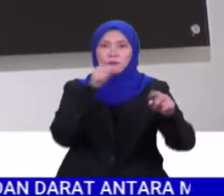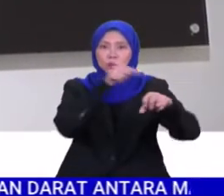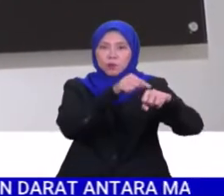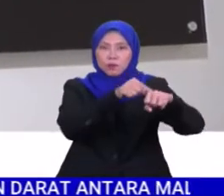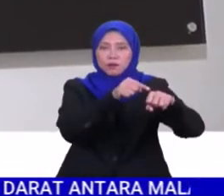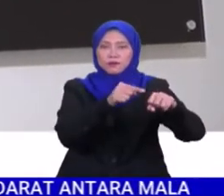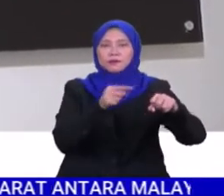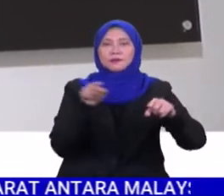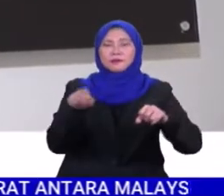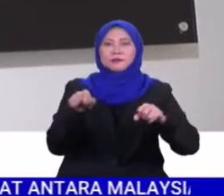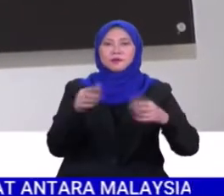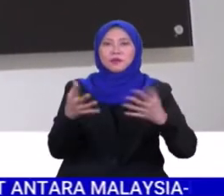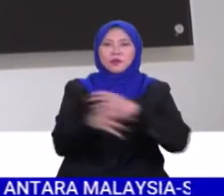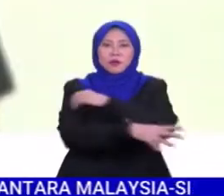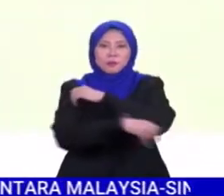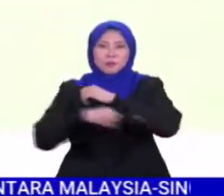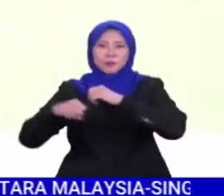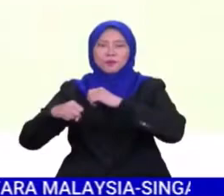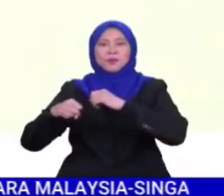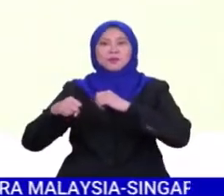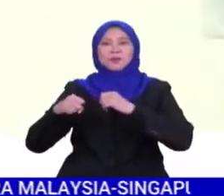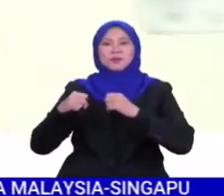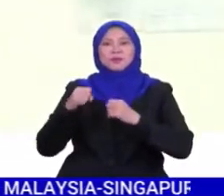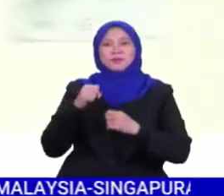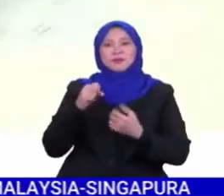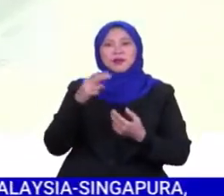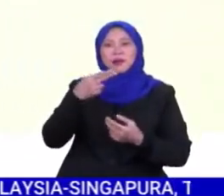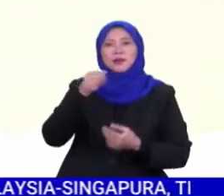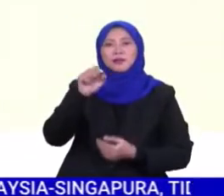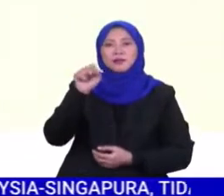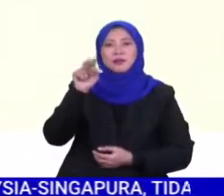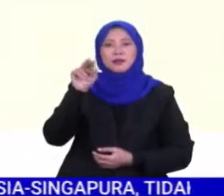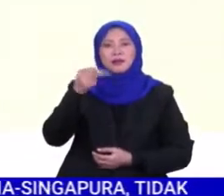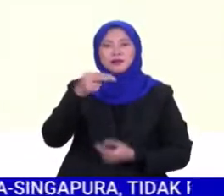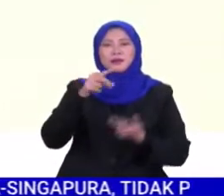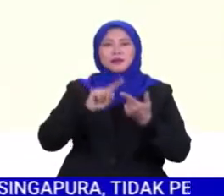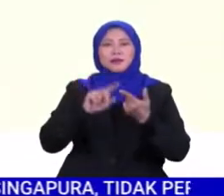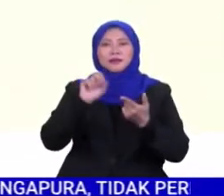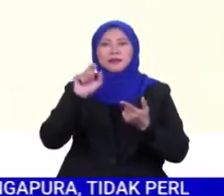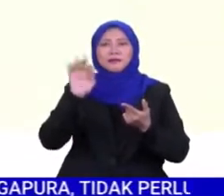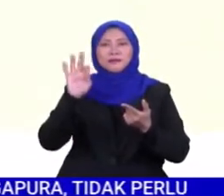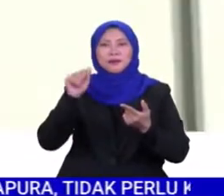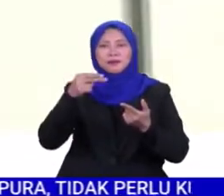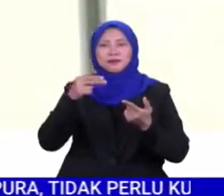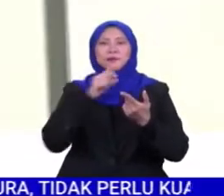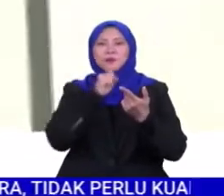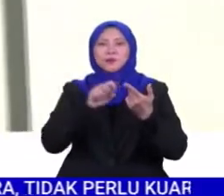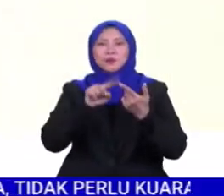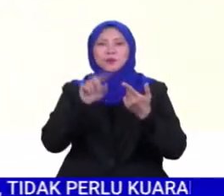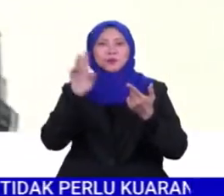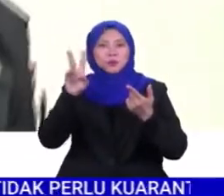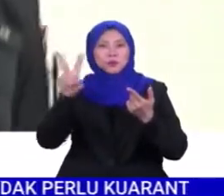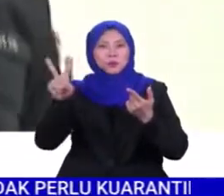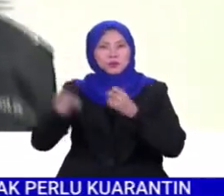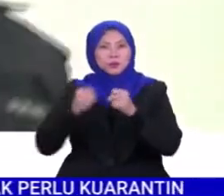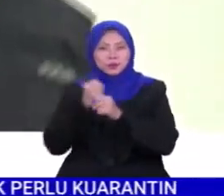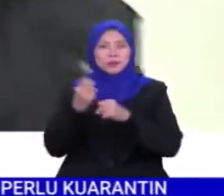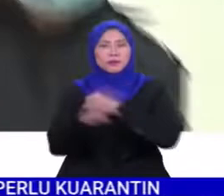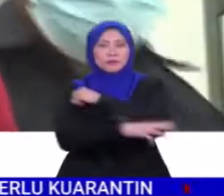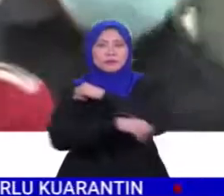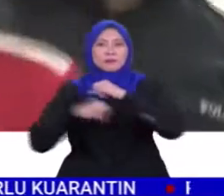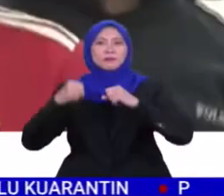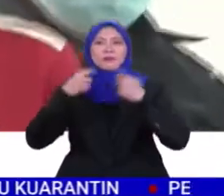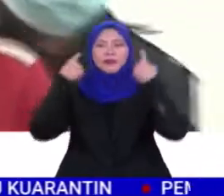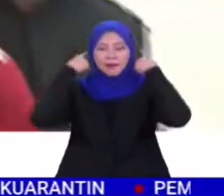tertuduh didakwa telah merombak Hasan Husein 55 tahun dan Safeea Ismail 72 tahun dengan rampas seutas rantai